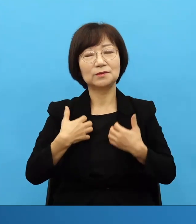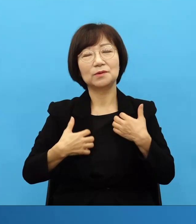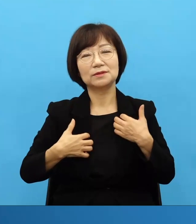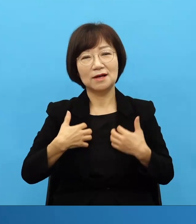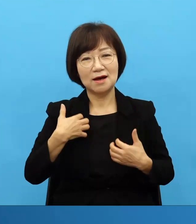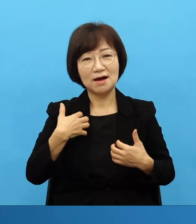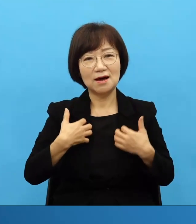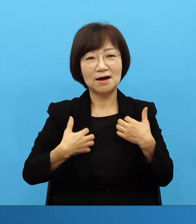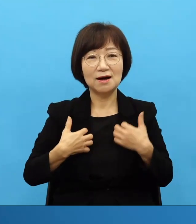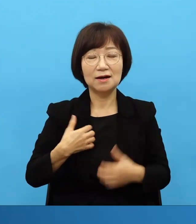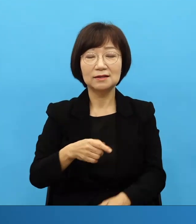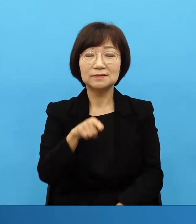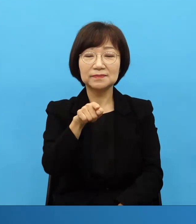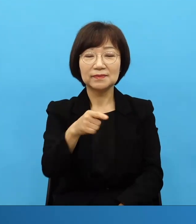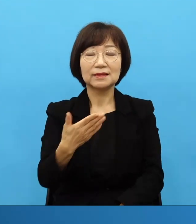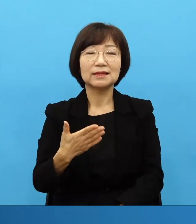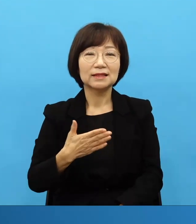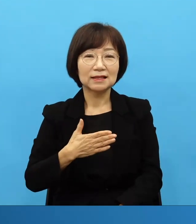누리노라.